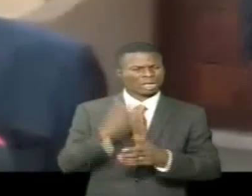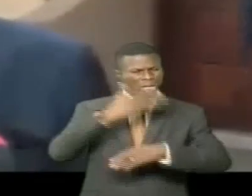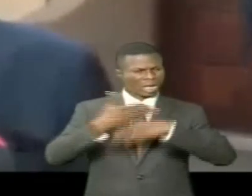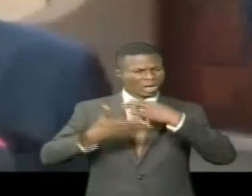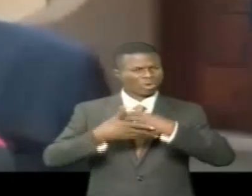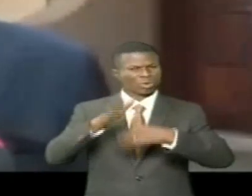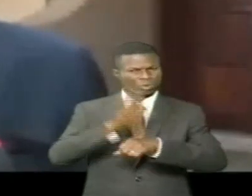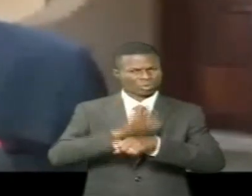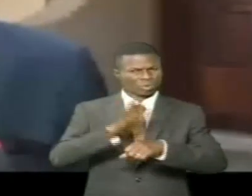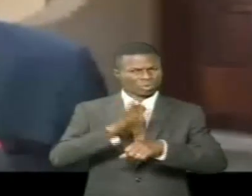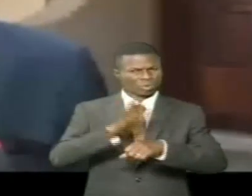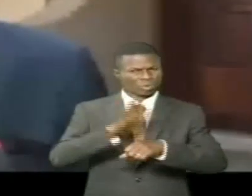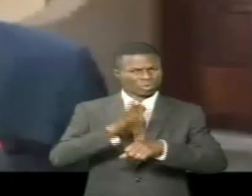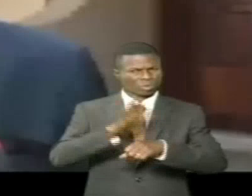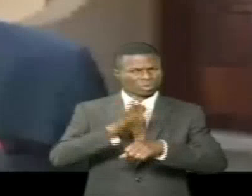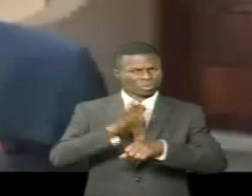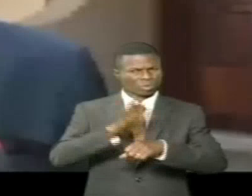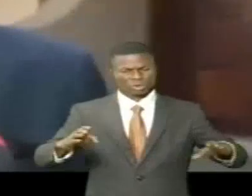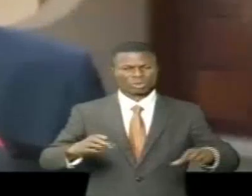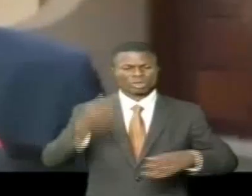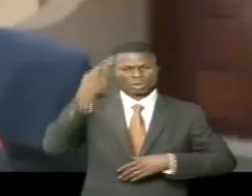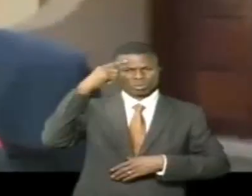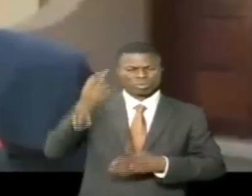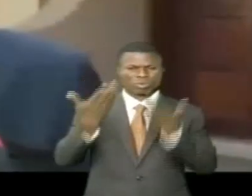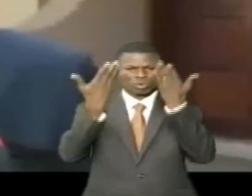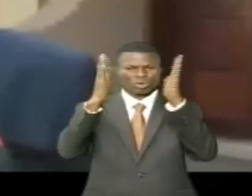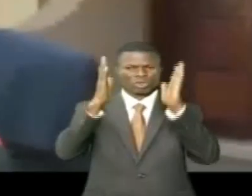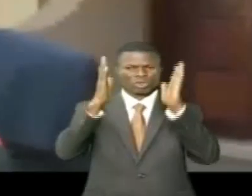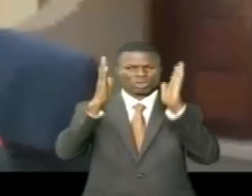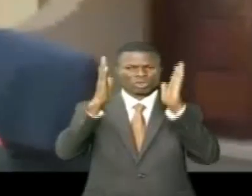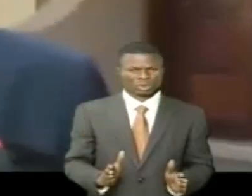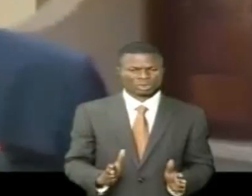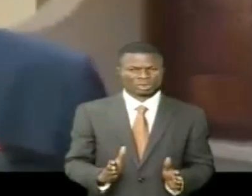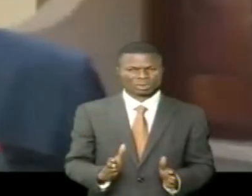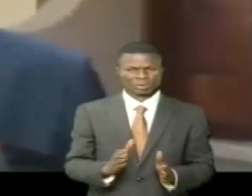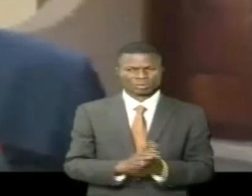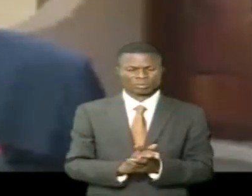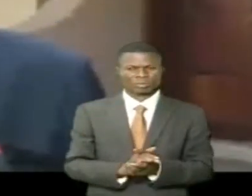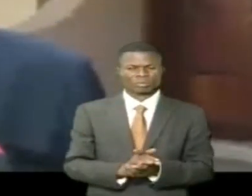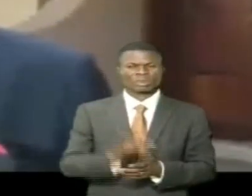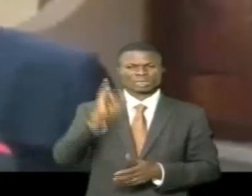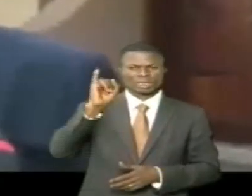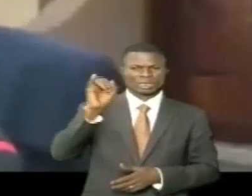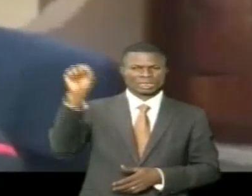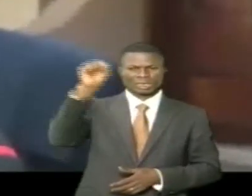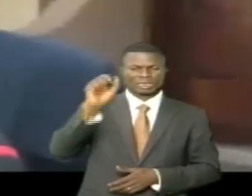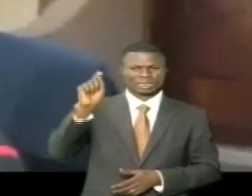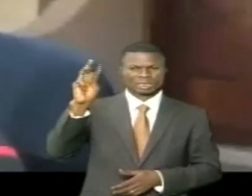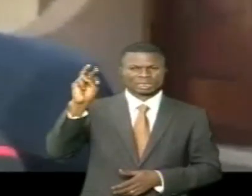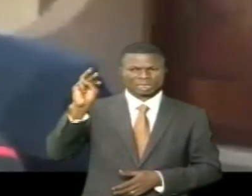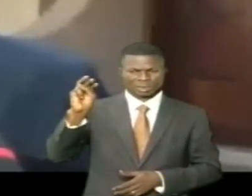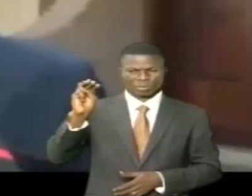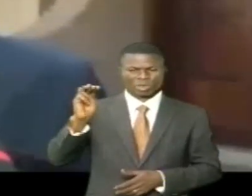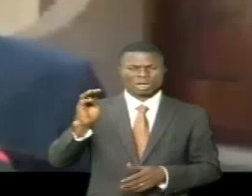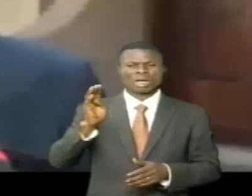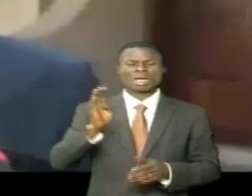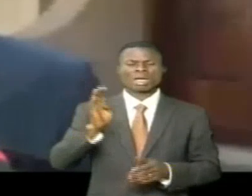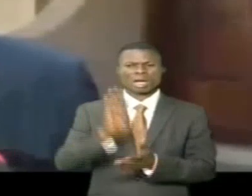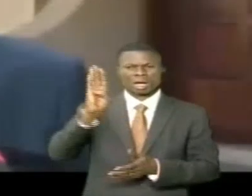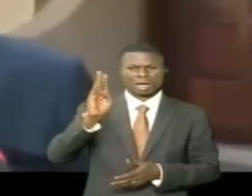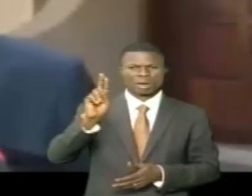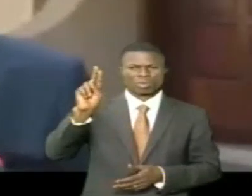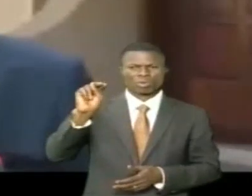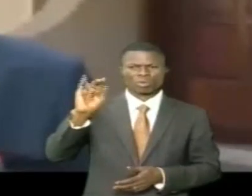Des infrastructures pour les étudiants de l'ISTEM à Bounia avec les moyens